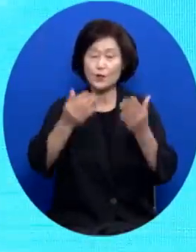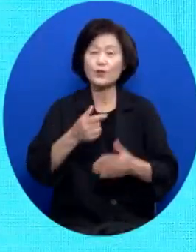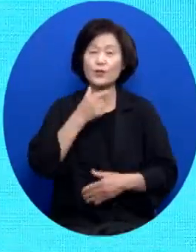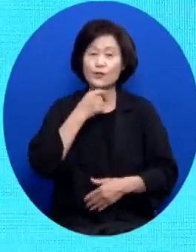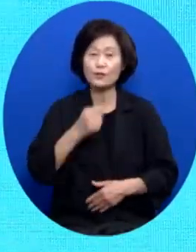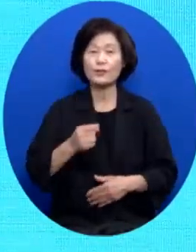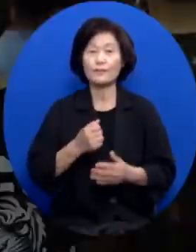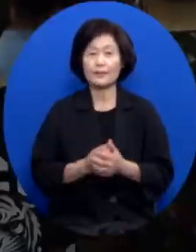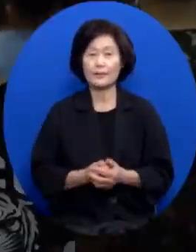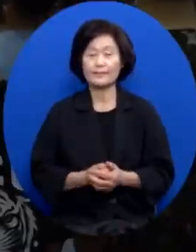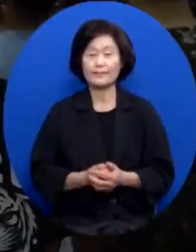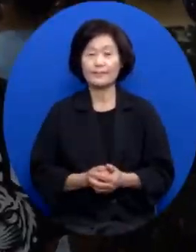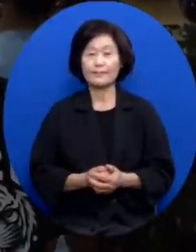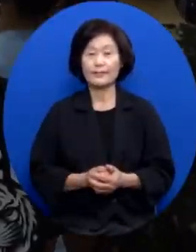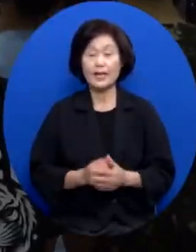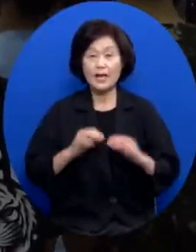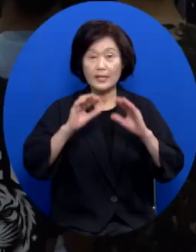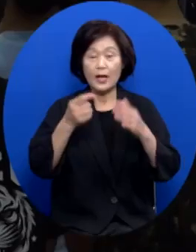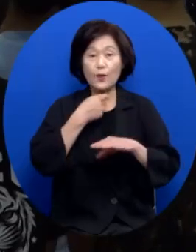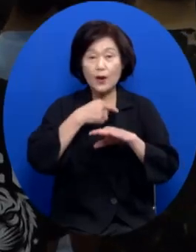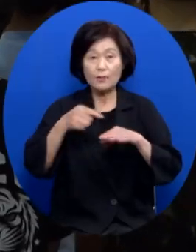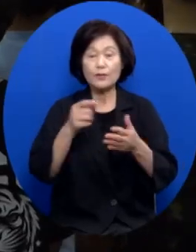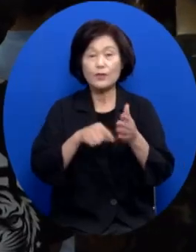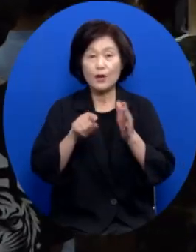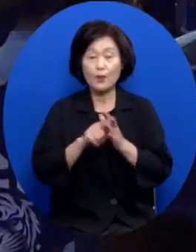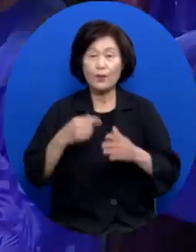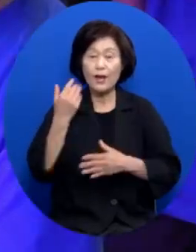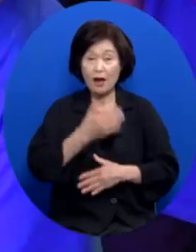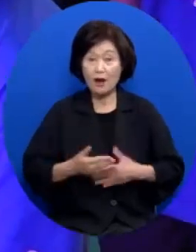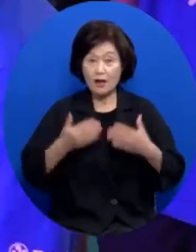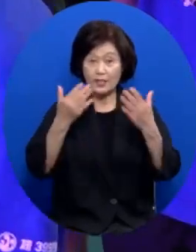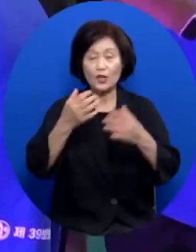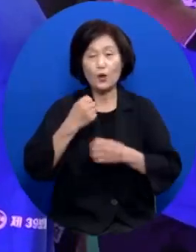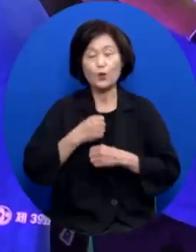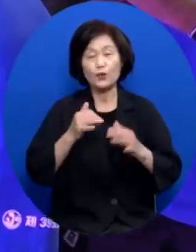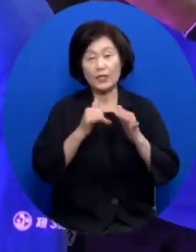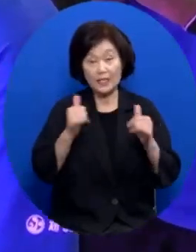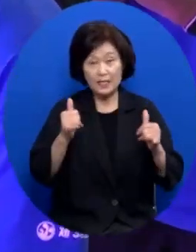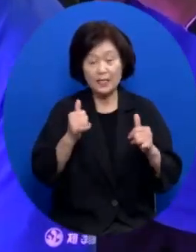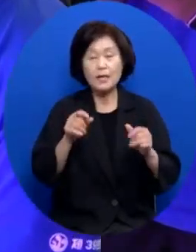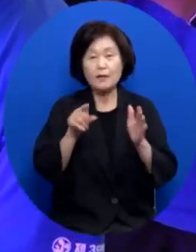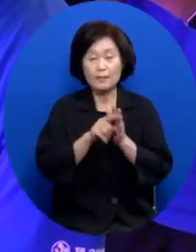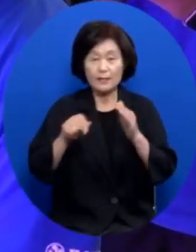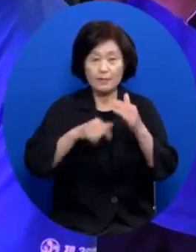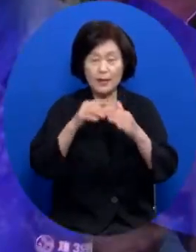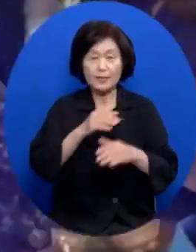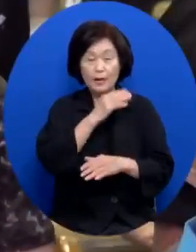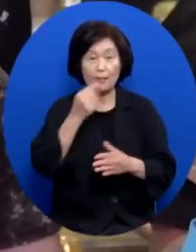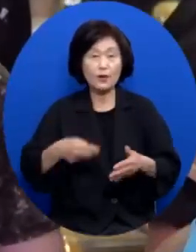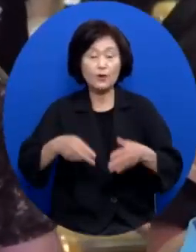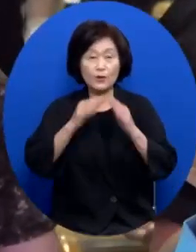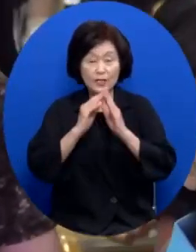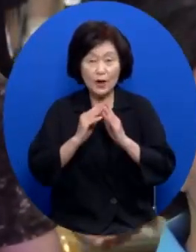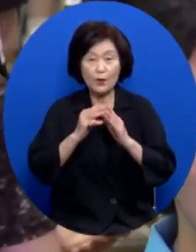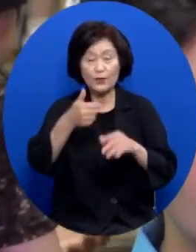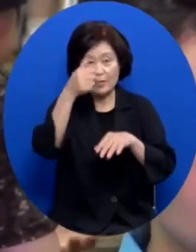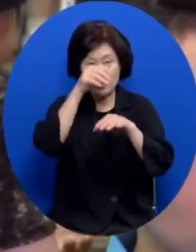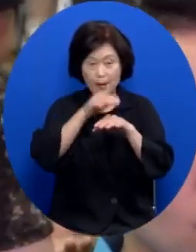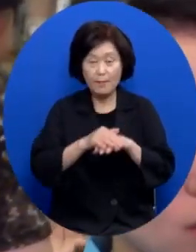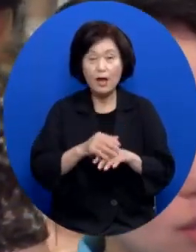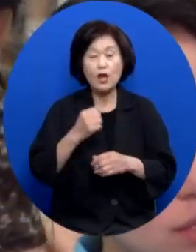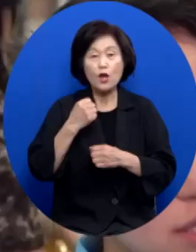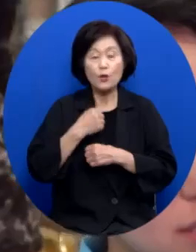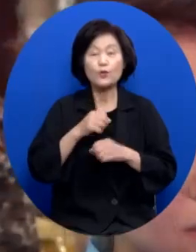바랍니다. 나라와 민족을 위해 헌신하는 국군 장병을 믿음 안에서 바로 세우는 구국성회.